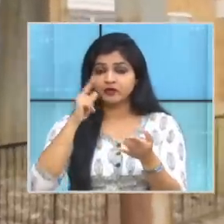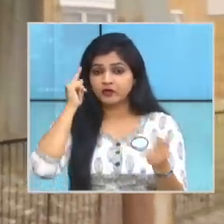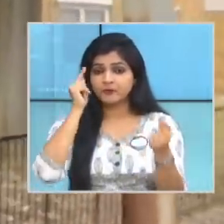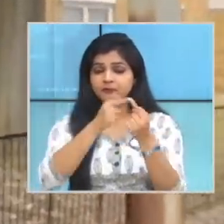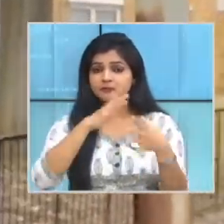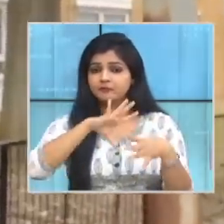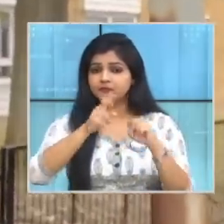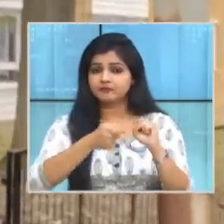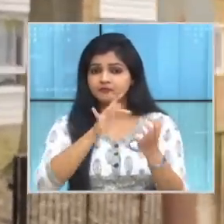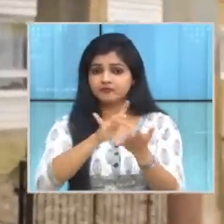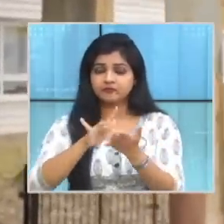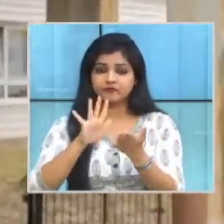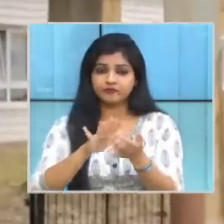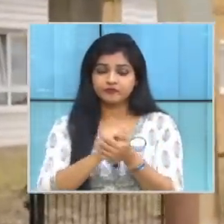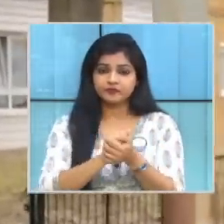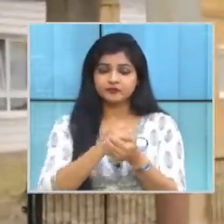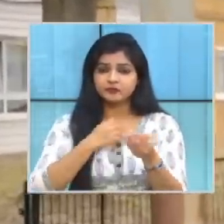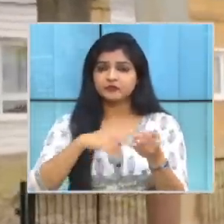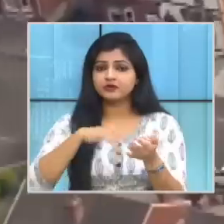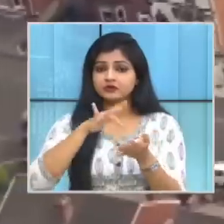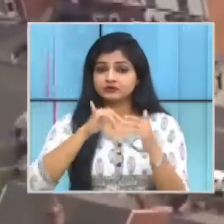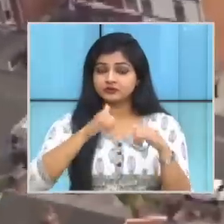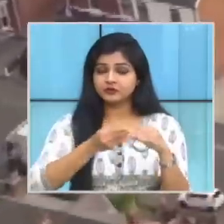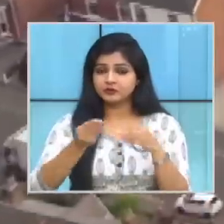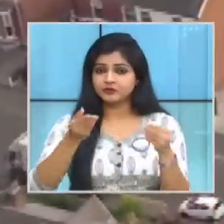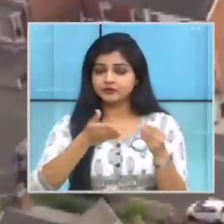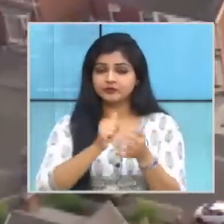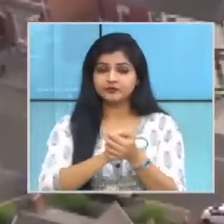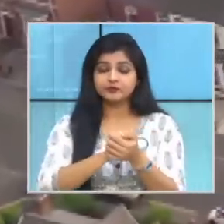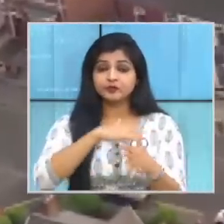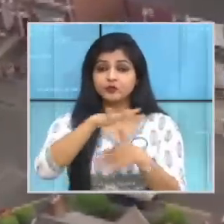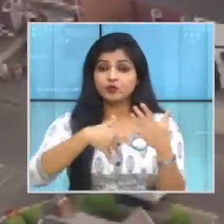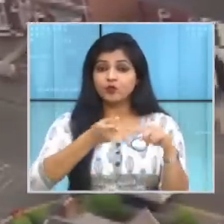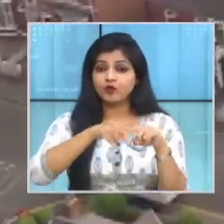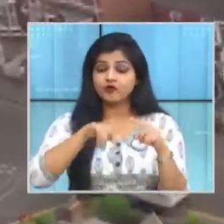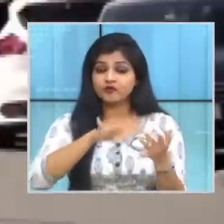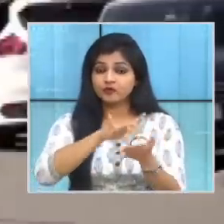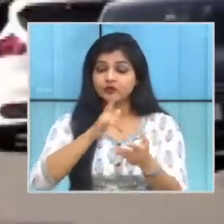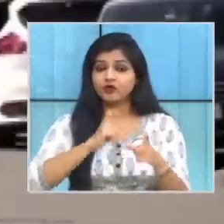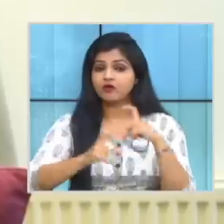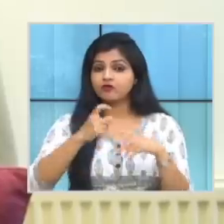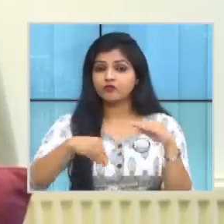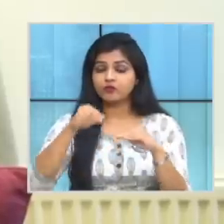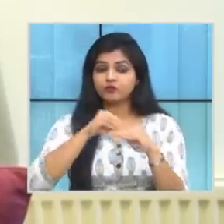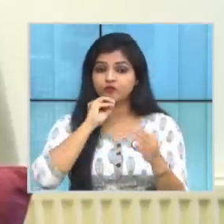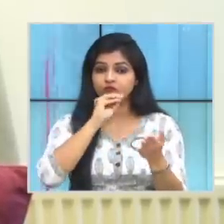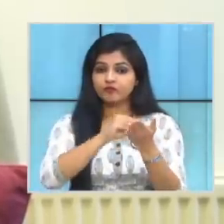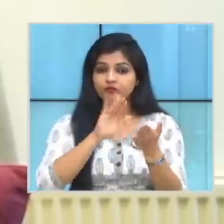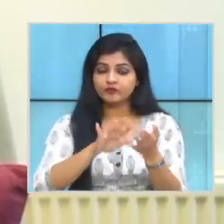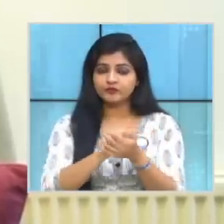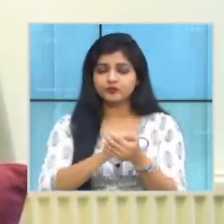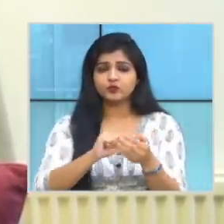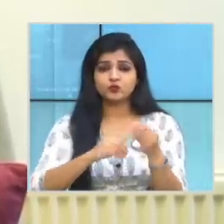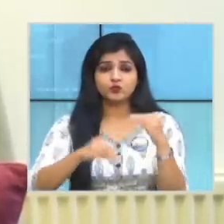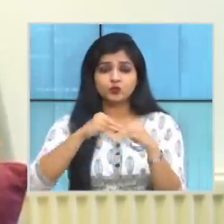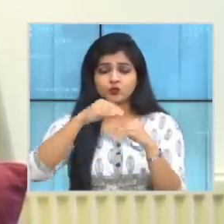അവർ പറയുന്നുണ്ട്. അതൊക്കെ ഞങ്ങളുടെ അയൽവക്കത്തായിട്ട് വരും. കലാപബാധിത പ്രദേശങ്ങളിൽ ജാഗ്രതാ നിർദ്ദേശം പുറപ്പെടുവിച്ചു. വേറെ പ്രശ്നങ്ങളൊന്നും ഇതുവരെ